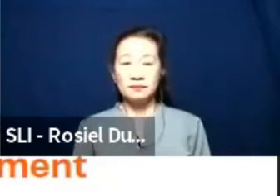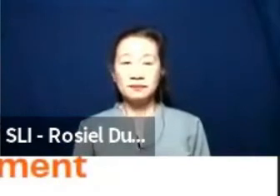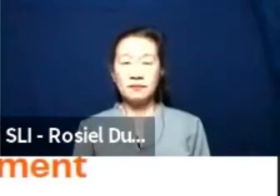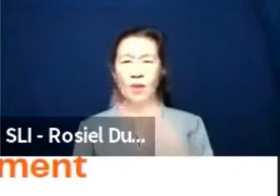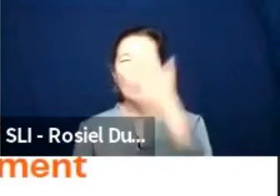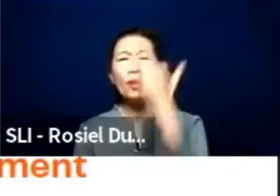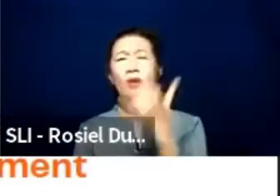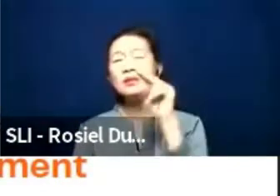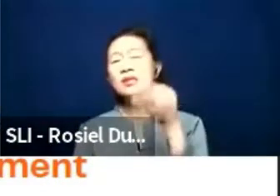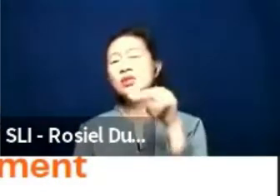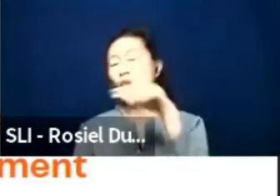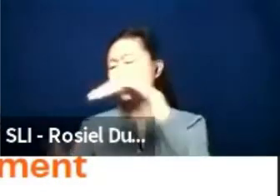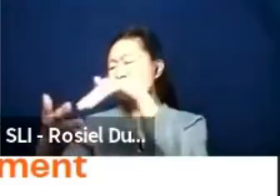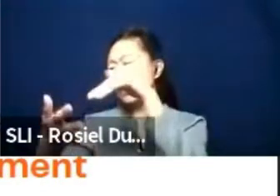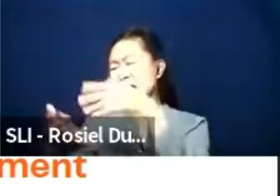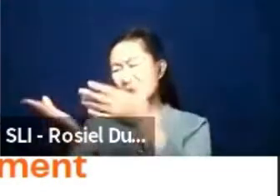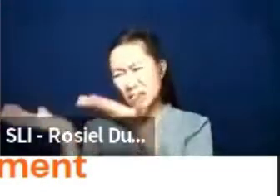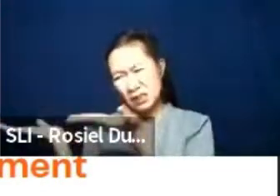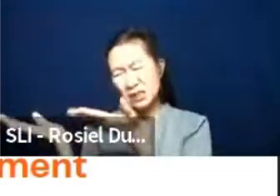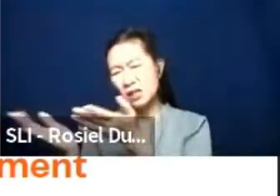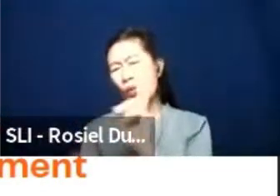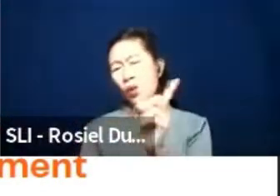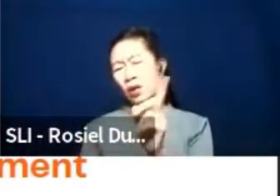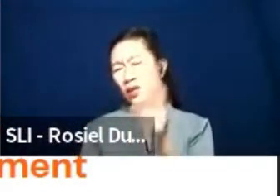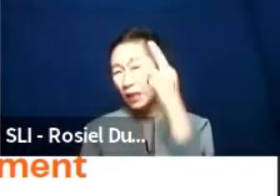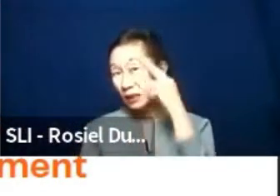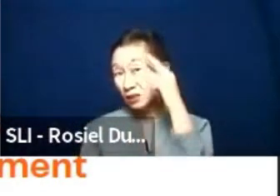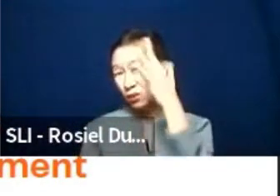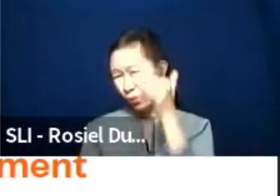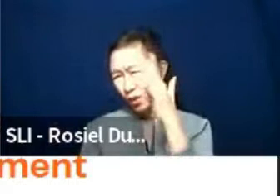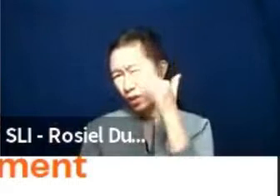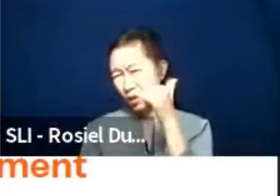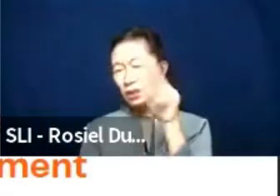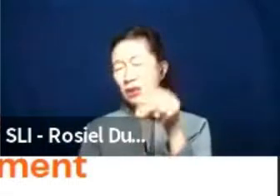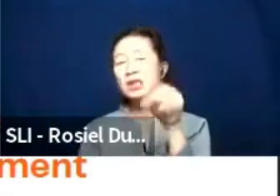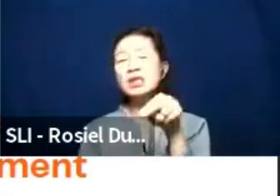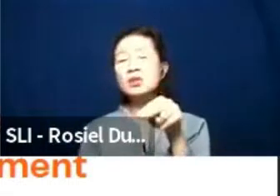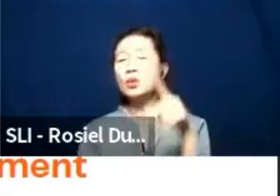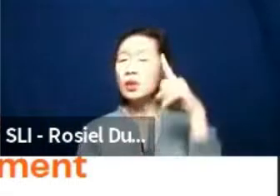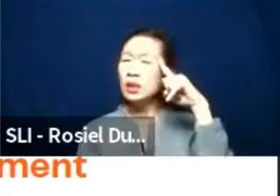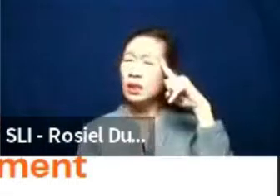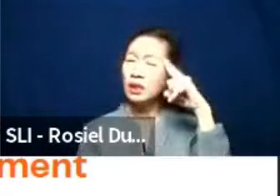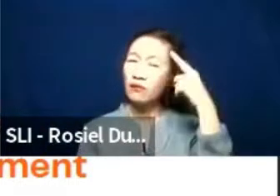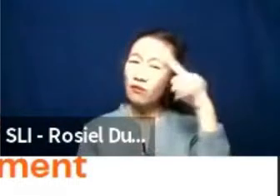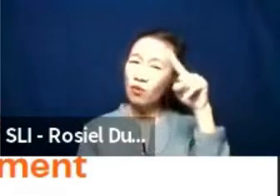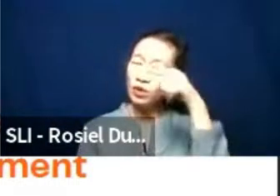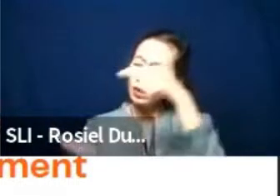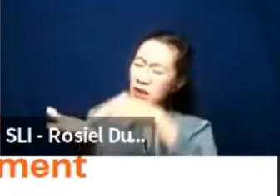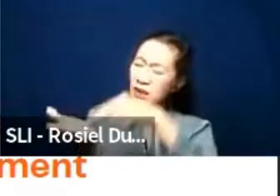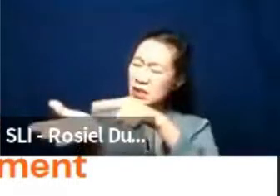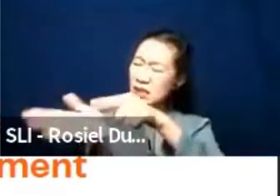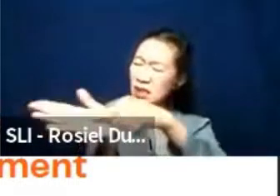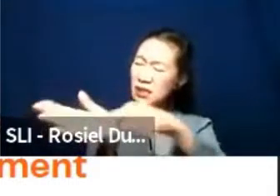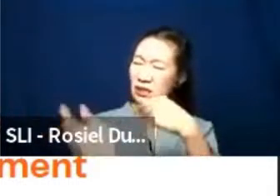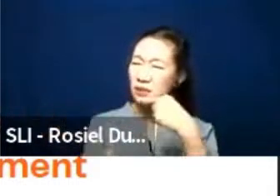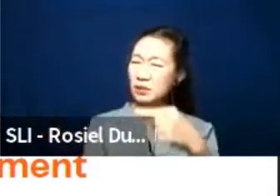bakit natin kailangan pag-aralan to? Ano ba yung dahilan? Bakit kailangan natin pag-isipan ang mga bagay na to? Nabanggit